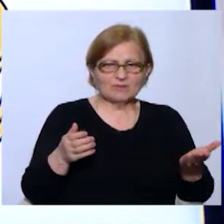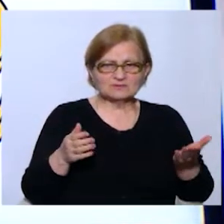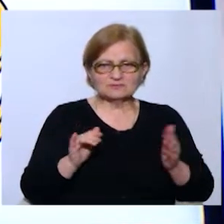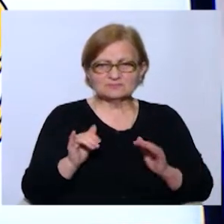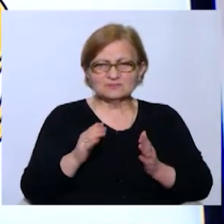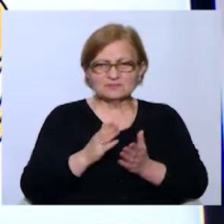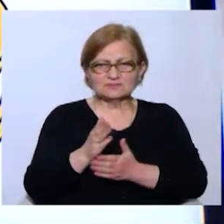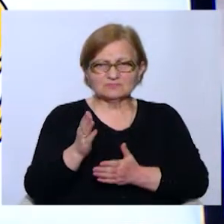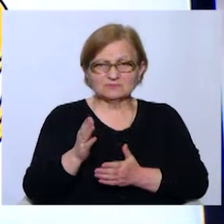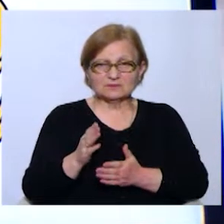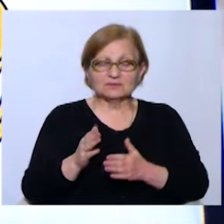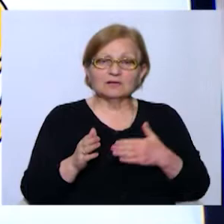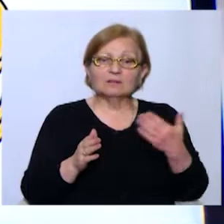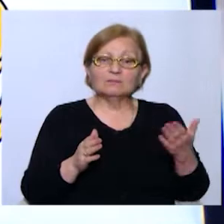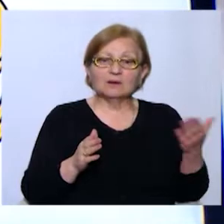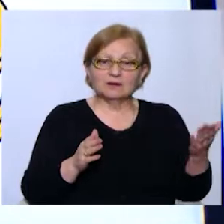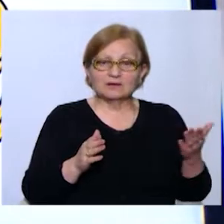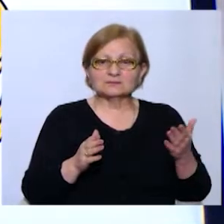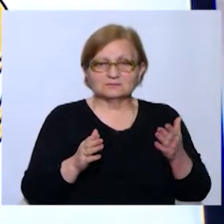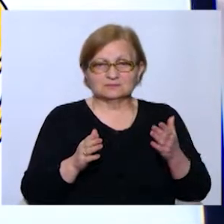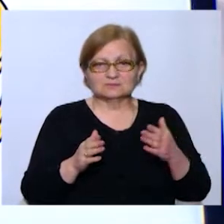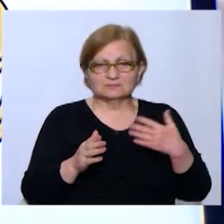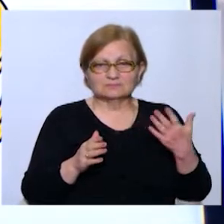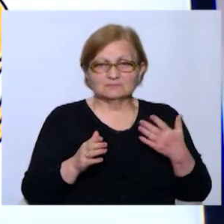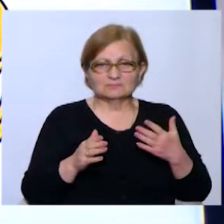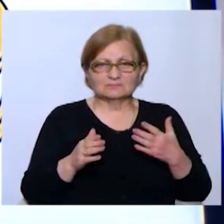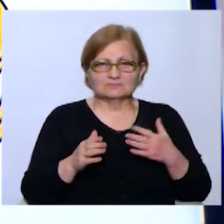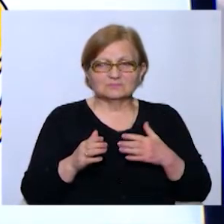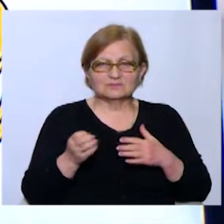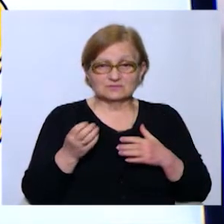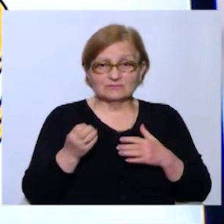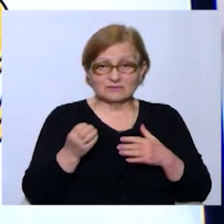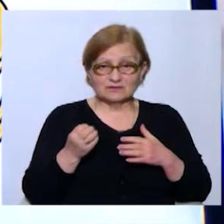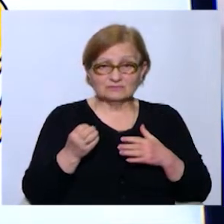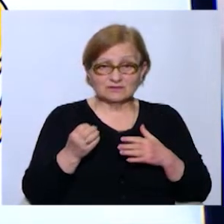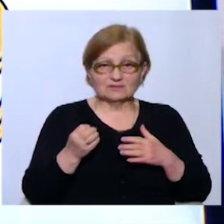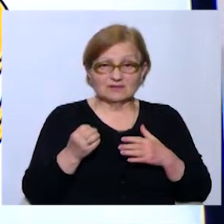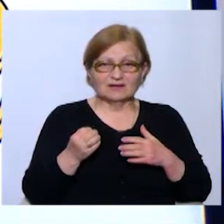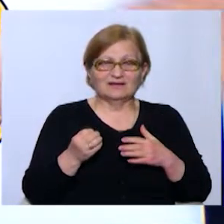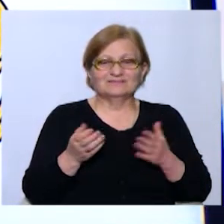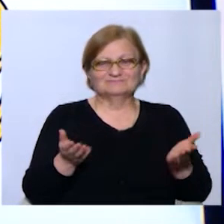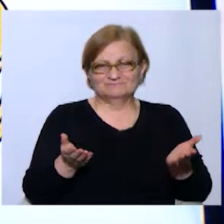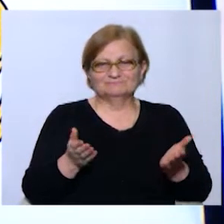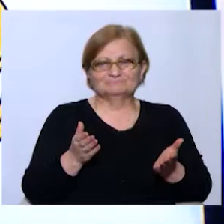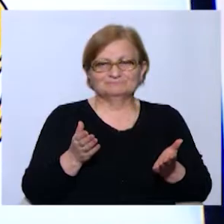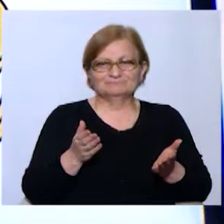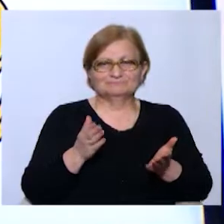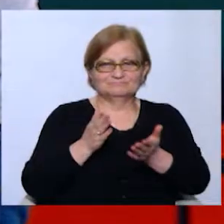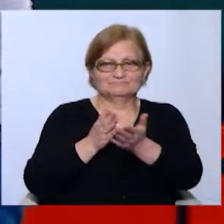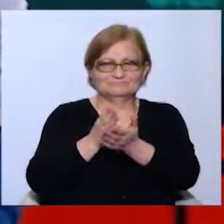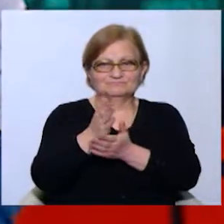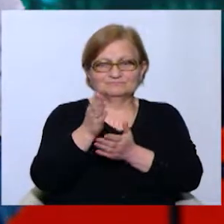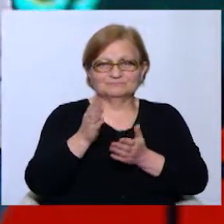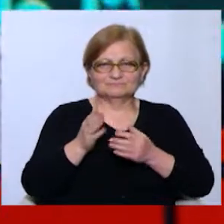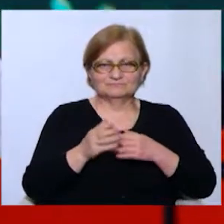თუ მარცხნივ? მარცხნივ. მივდივარ მარცხნივ. მივდივარ. კიდე? კიდე, კიდე, კიდე. აჰა. აბა შევამოწმოთ